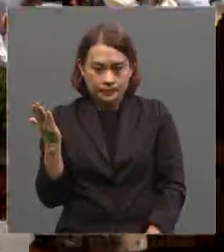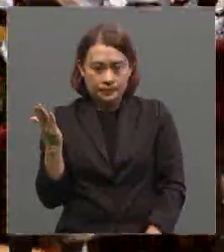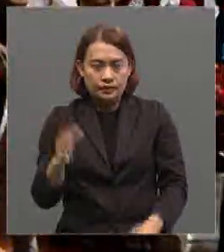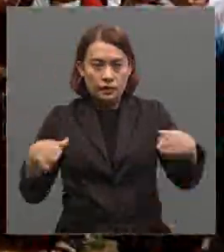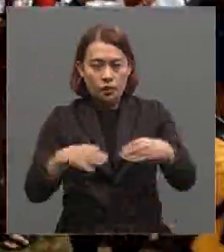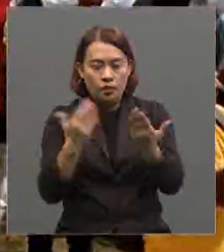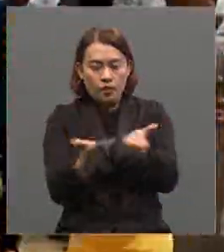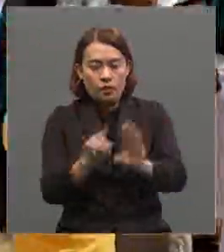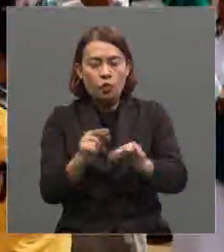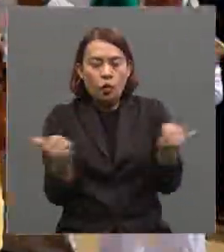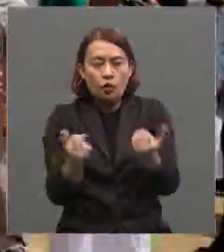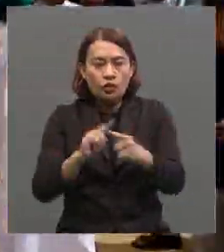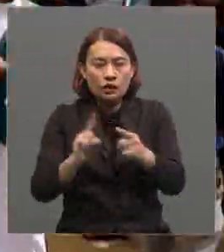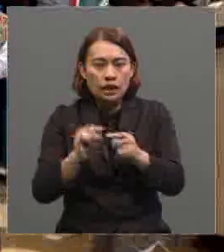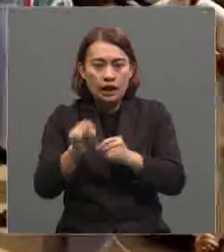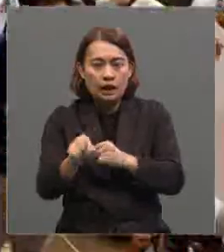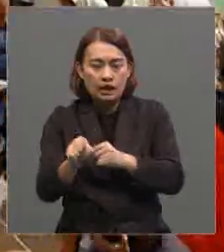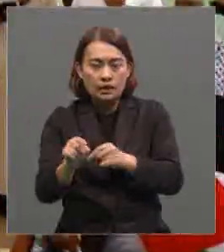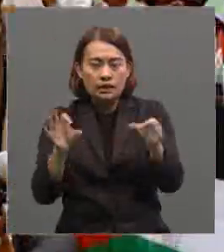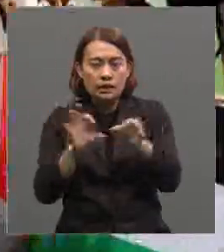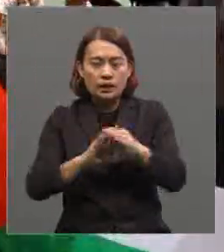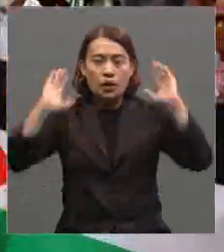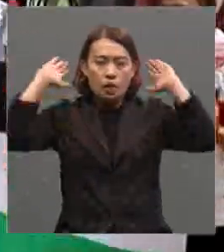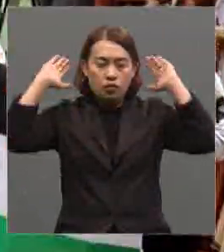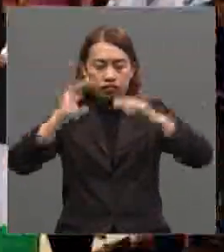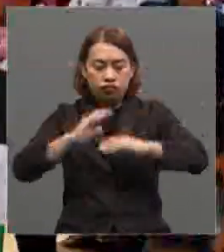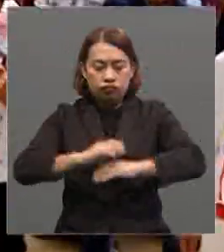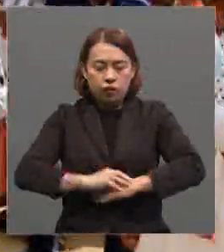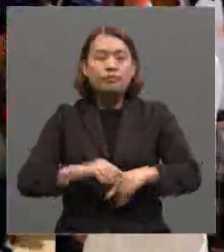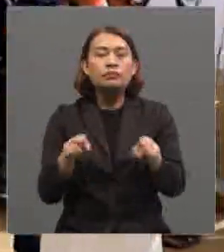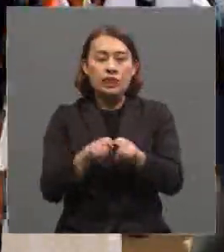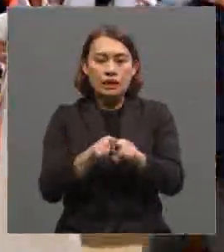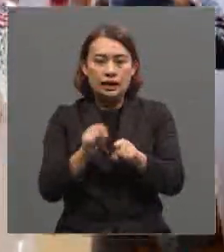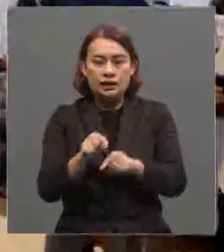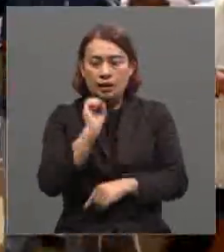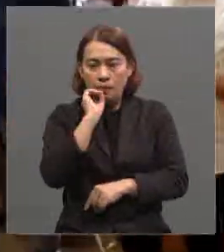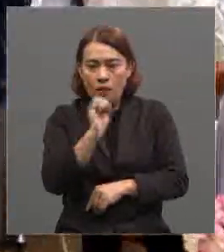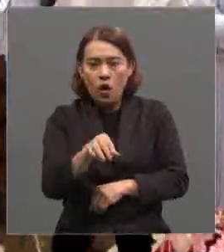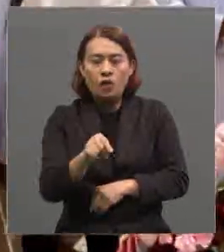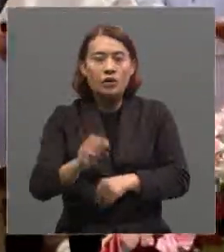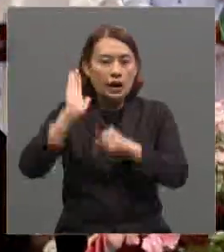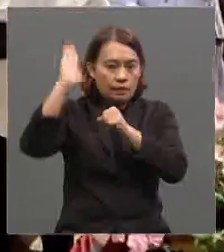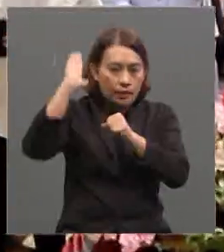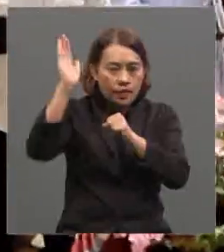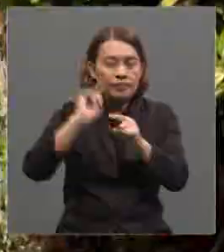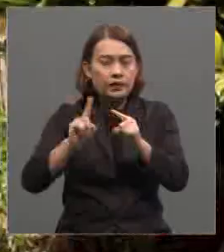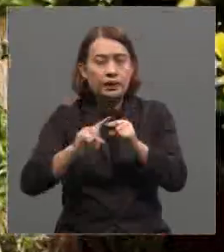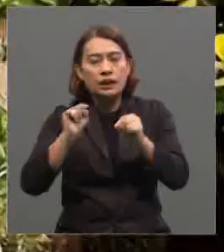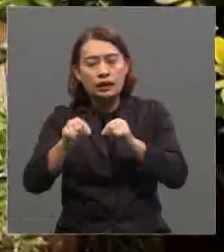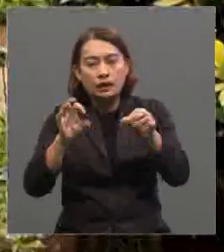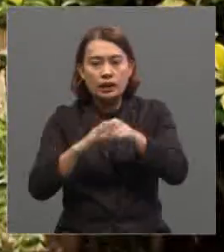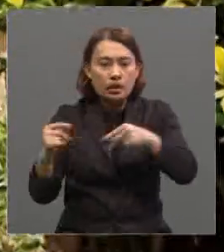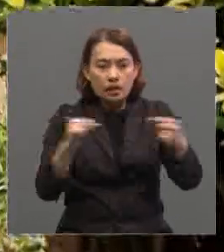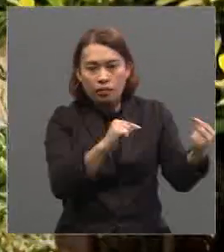ทั้งครอบครัวก็พาลูกๆมาเข้าร่วมการทำการละหมาดในครั้งนี้ด้วยมีการบรรยายถึงสถานการณ์การต่อสู้